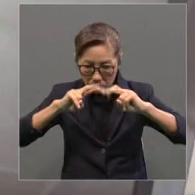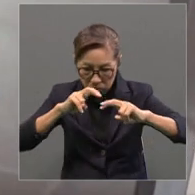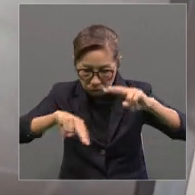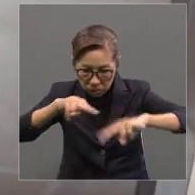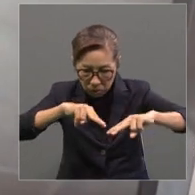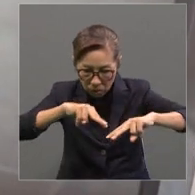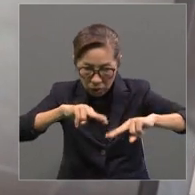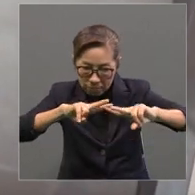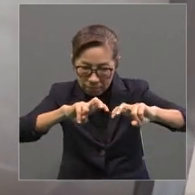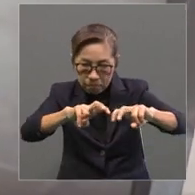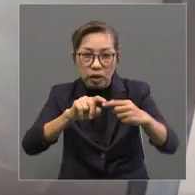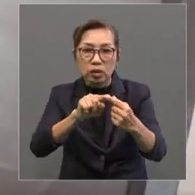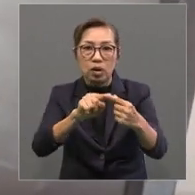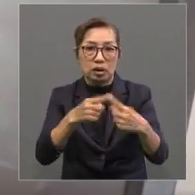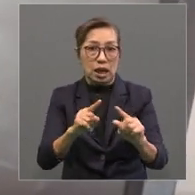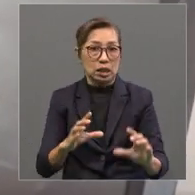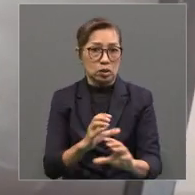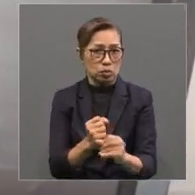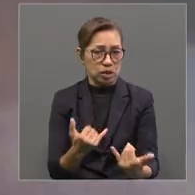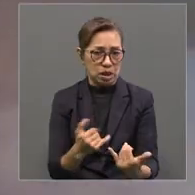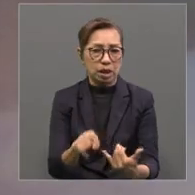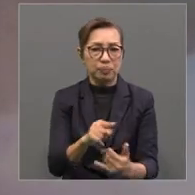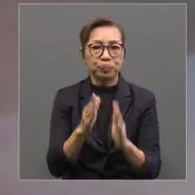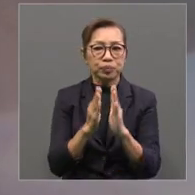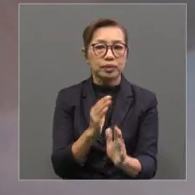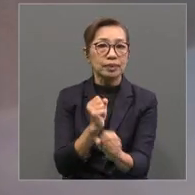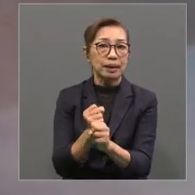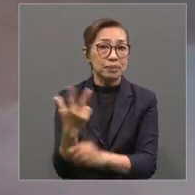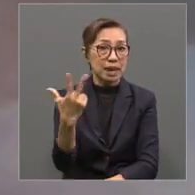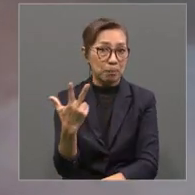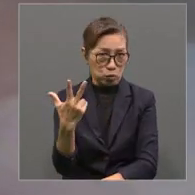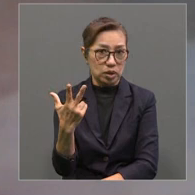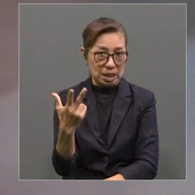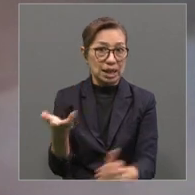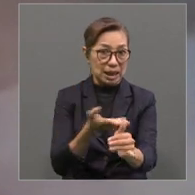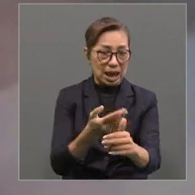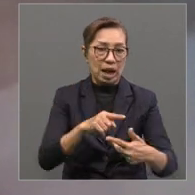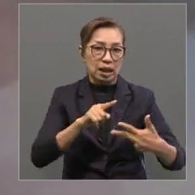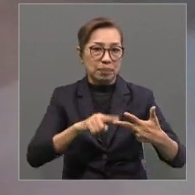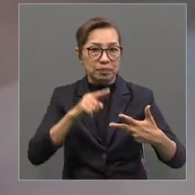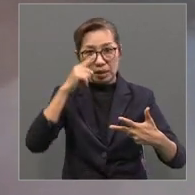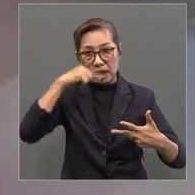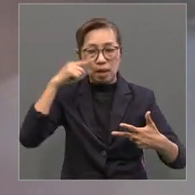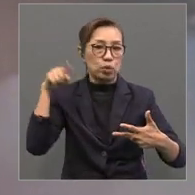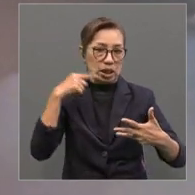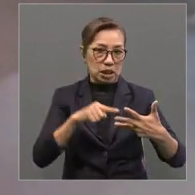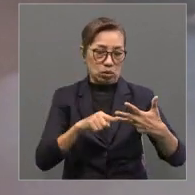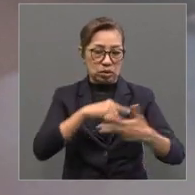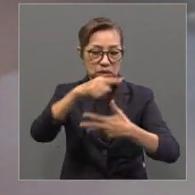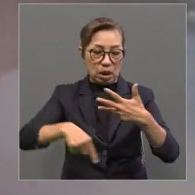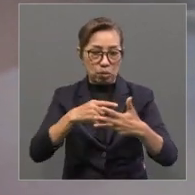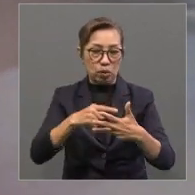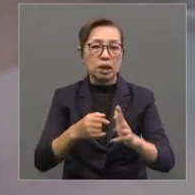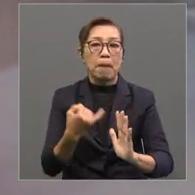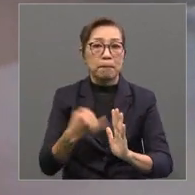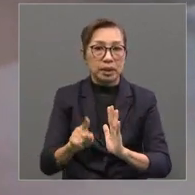ายผลของเจ้าหน้าที่ค่ะแต่ว่าเบื้องต้นเนี่ยผู้ต้องหาเป็นชาวจีนคือ3คนแล้วก็หญิงไทย1คนทั้งหมดถูกดำเนินคดี